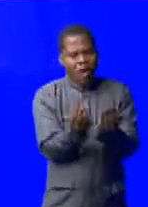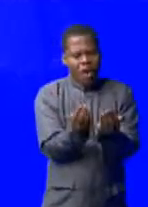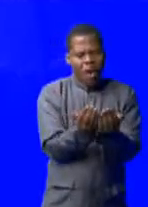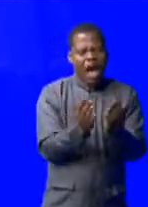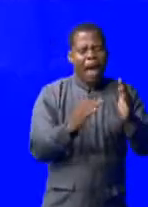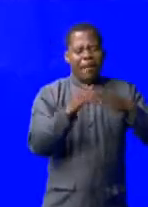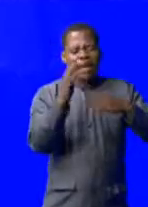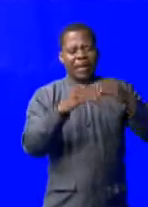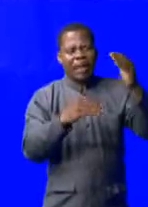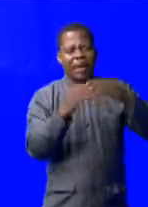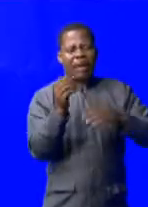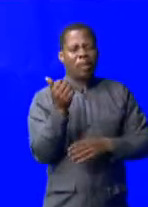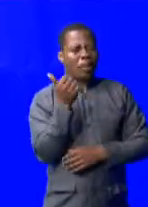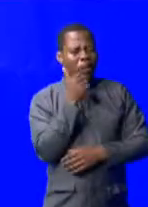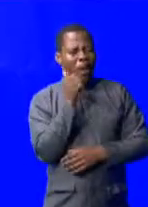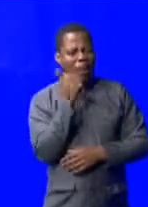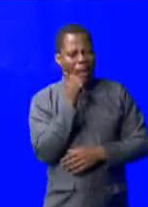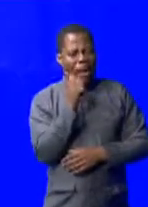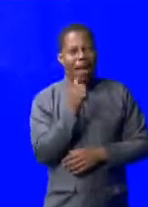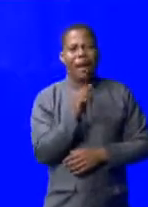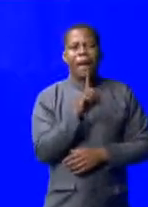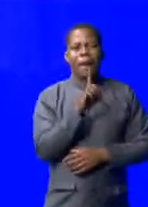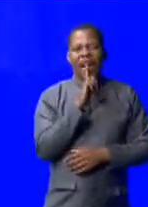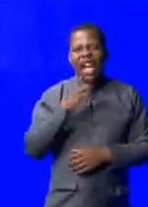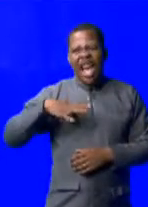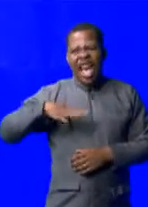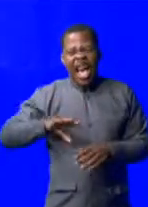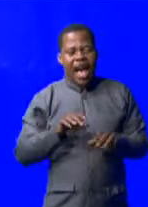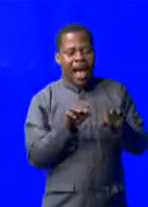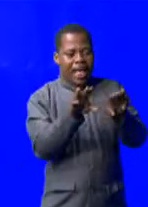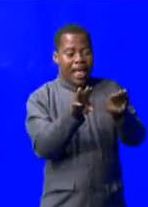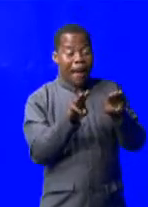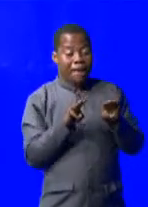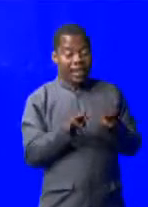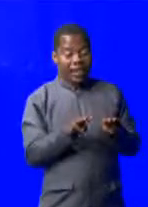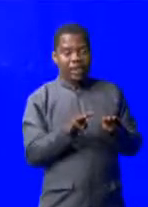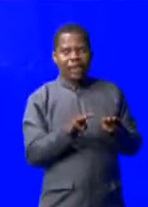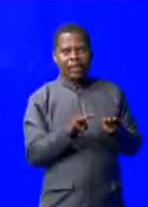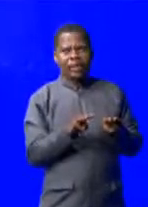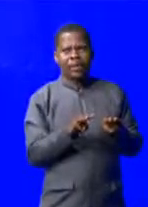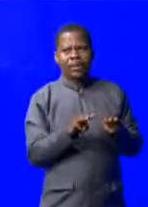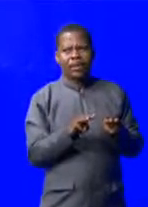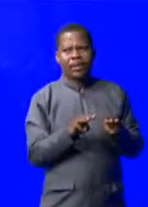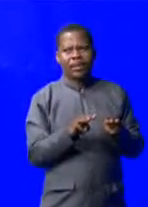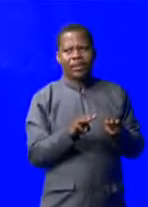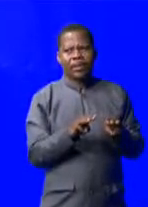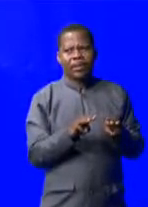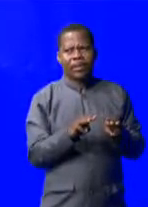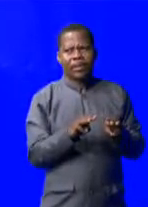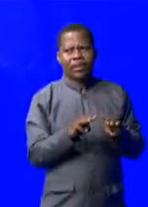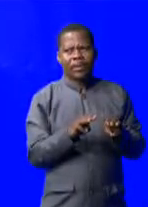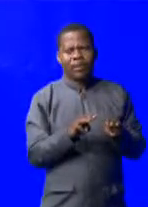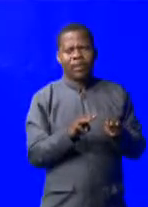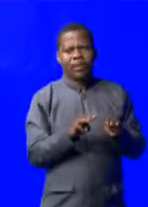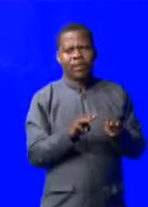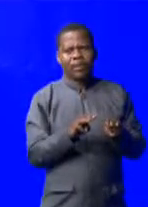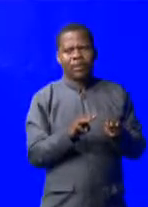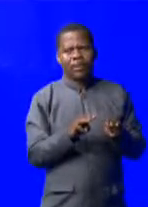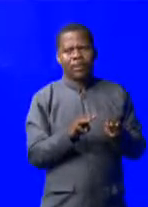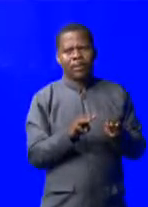letemajapan letinhle kakhulu silo sikhulu khanza letinye tindzawo bekuba khona lokuthi ngathi kude lokubambisana kahle kulandzela